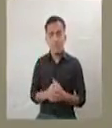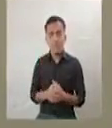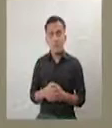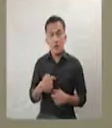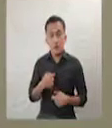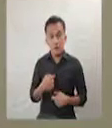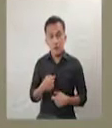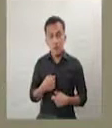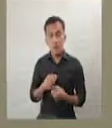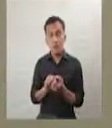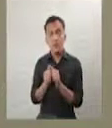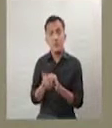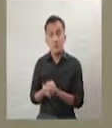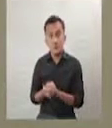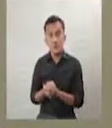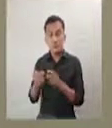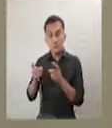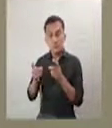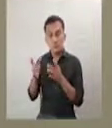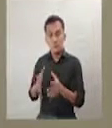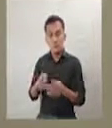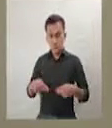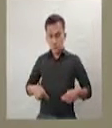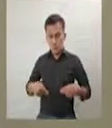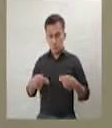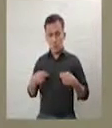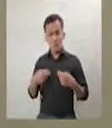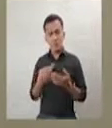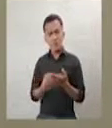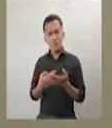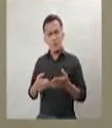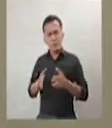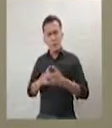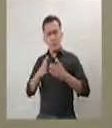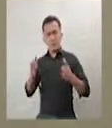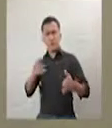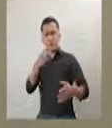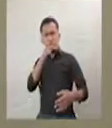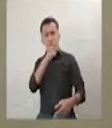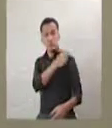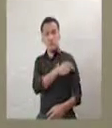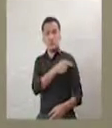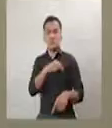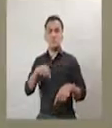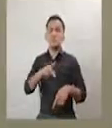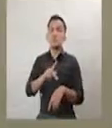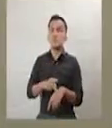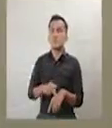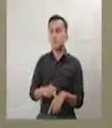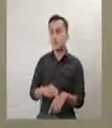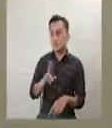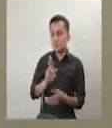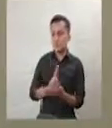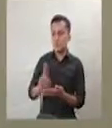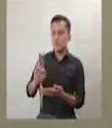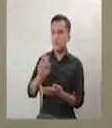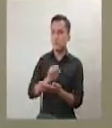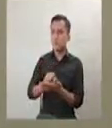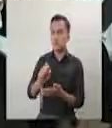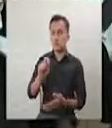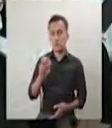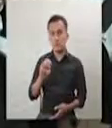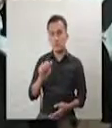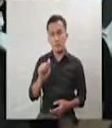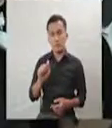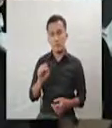speaking from experience, ako po kasi ay naging director ng human resources of the biggest private hospital in the country, yung University of Santo